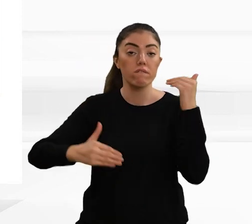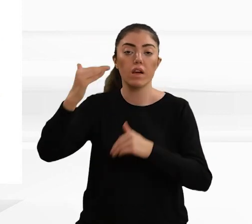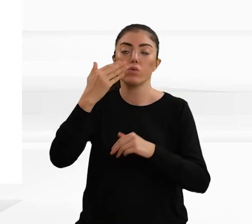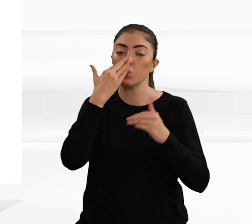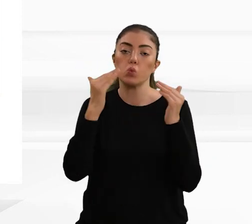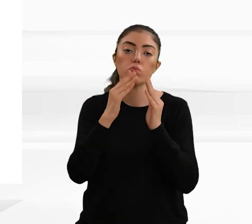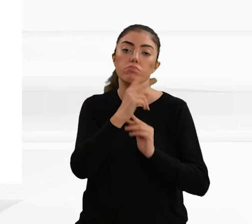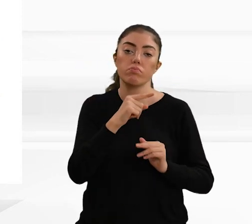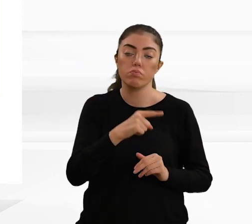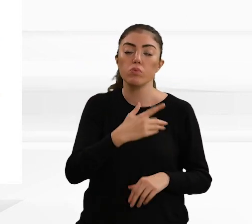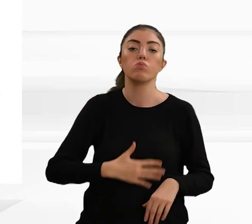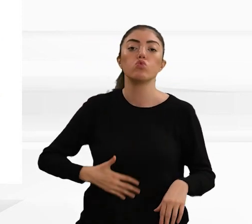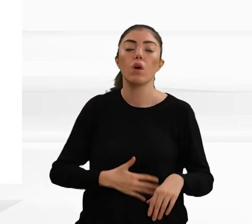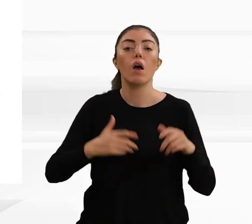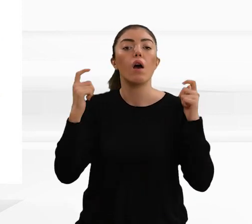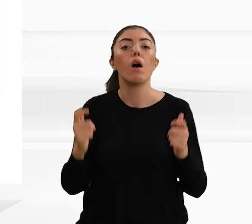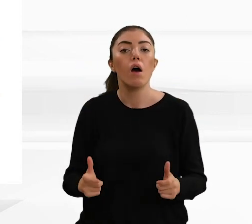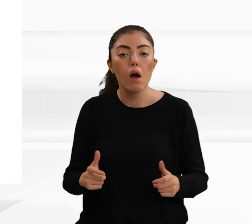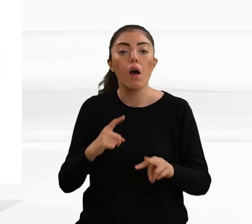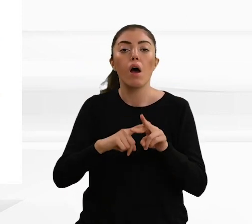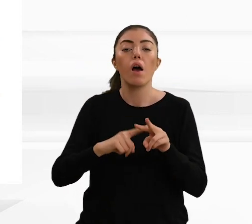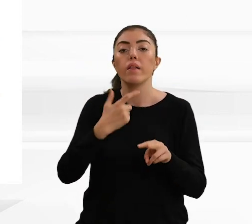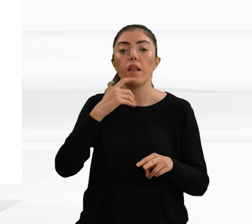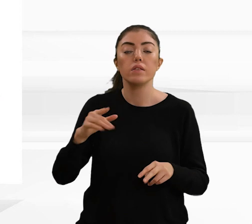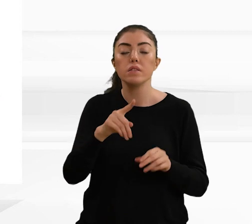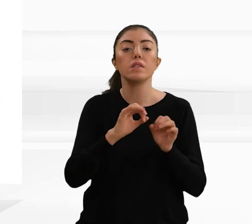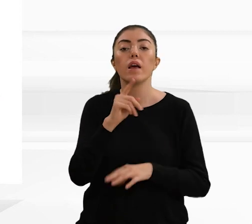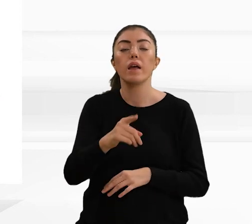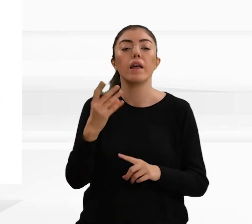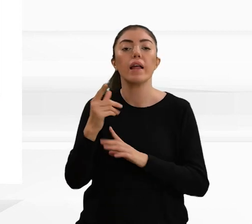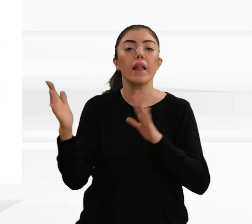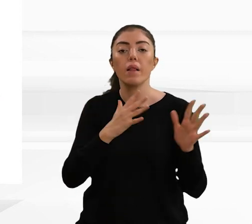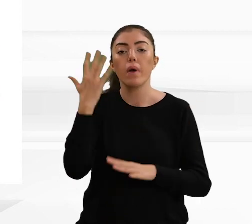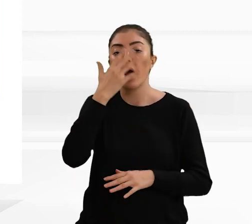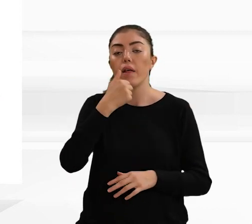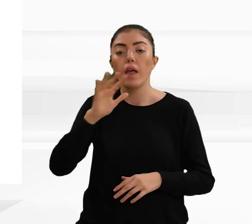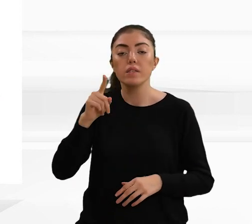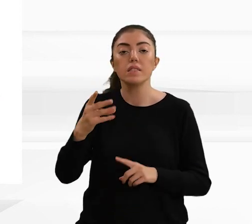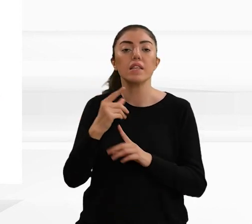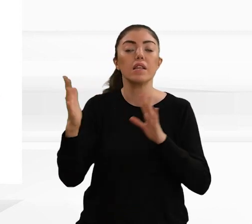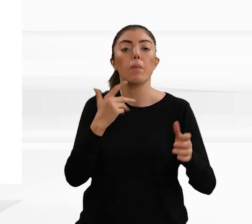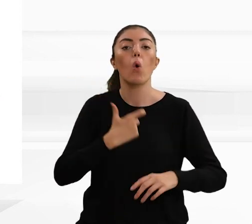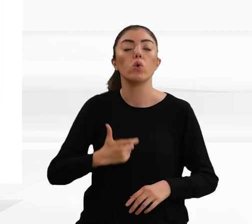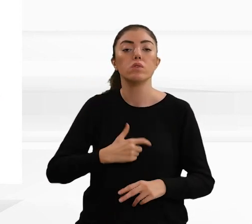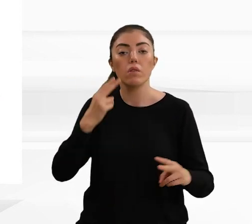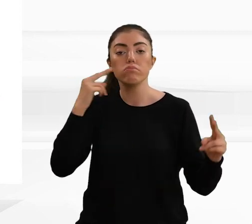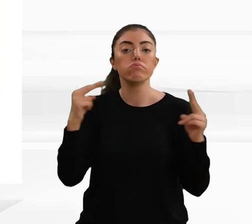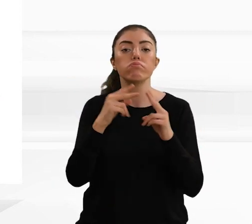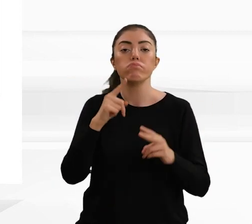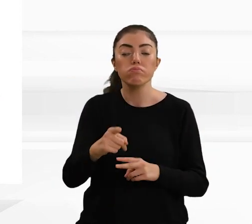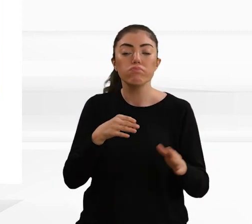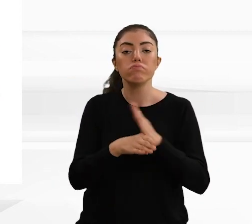fazlalaşır Bursa'da ise Akdeniz ikliminin özellikleri ile Karadeniz ikliminin özelliklerini yansıtan